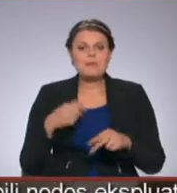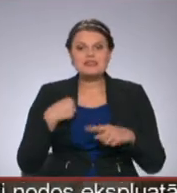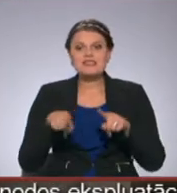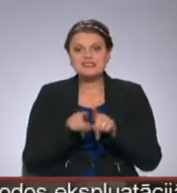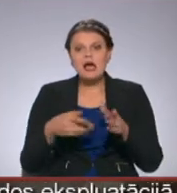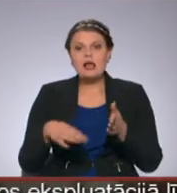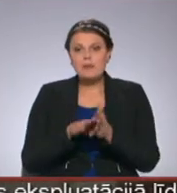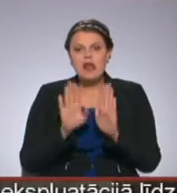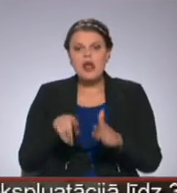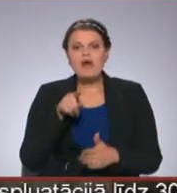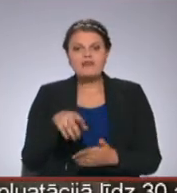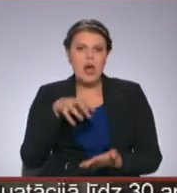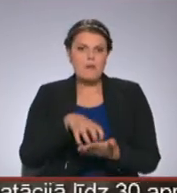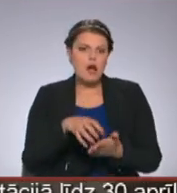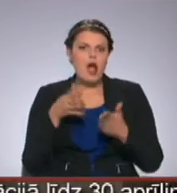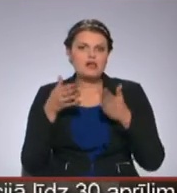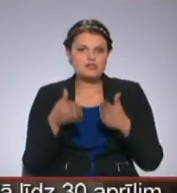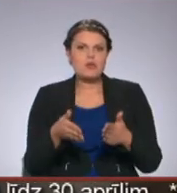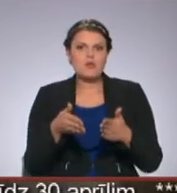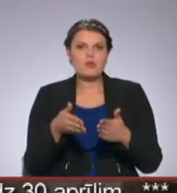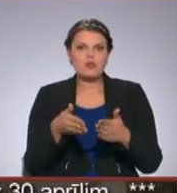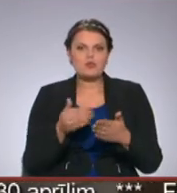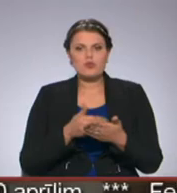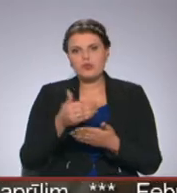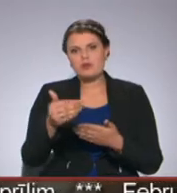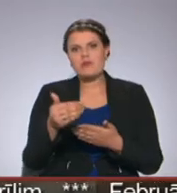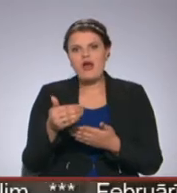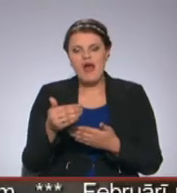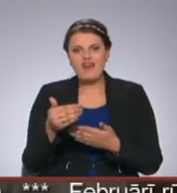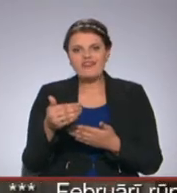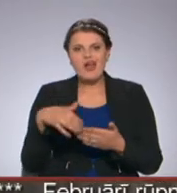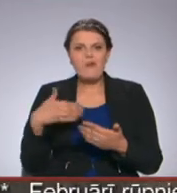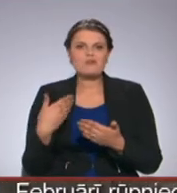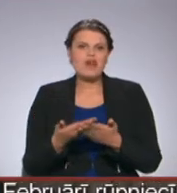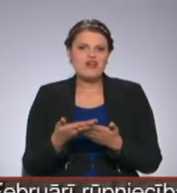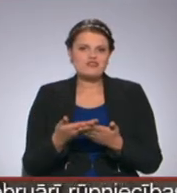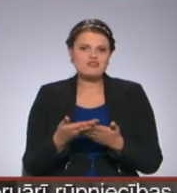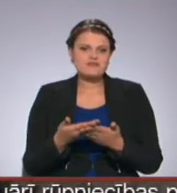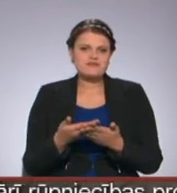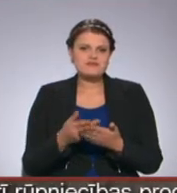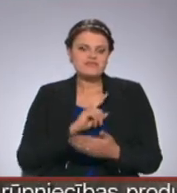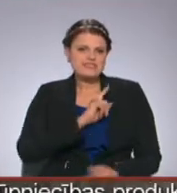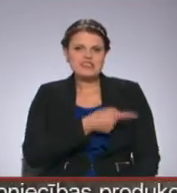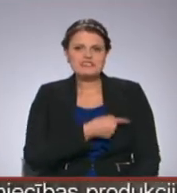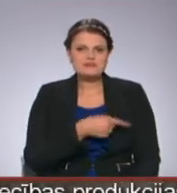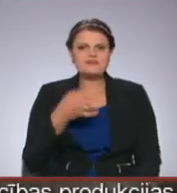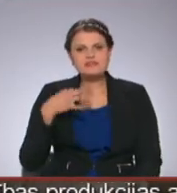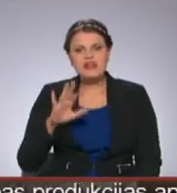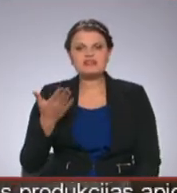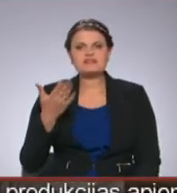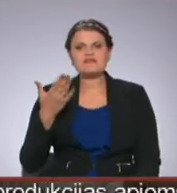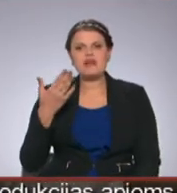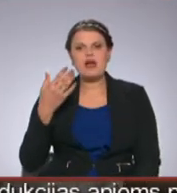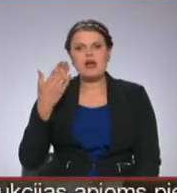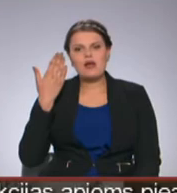lai tā bāze tiktu tā, nu tā kā, var teikt, turpināta priekš, varbūt iespējami. Kad dēls vai meita